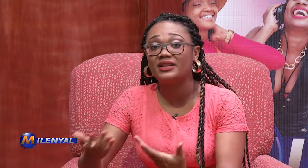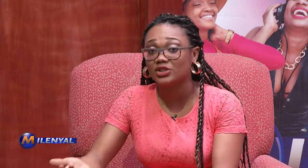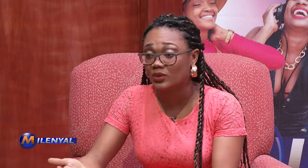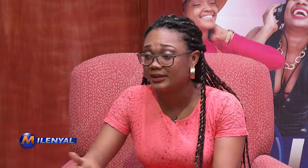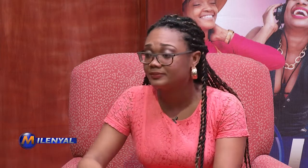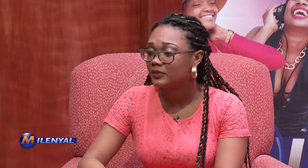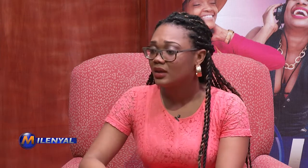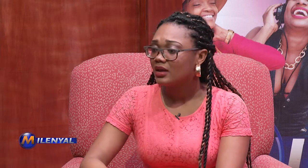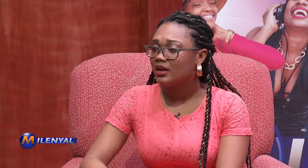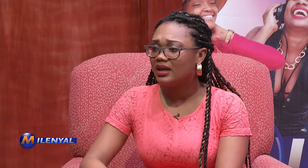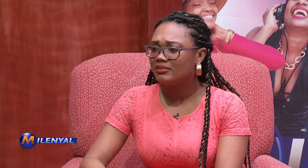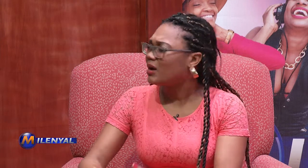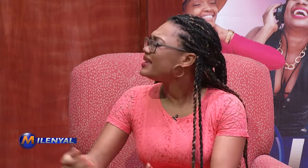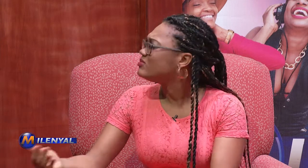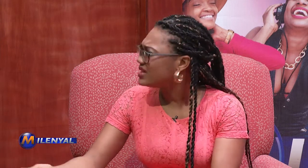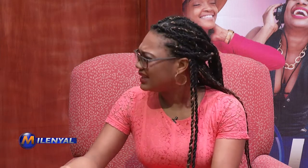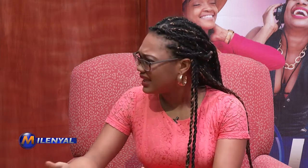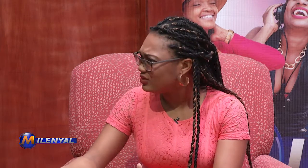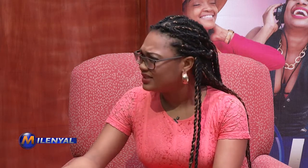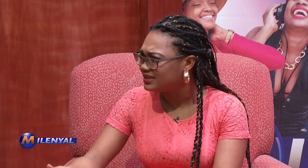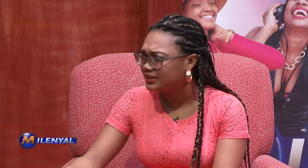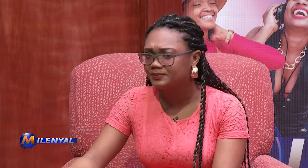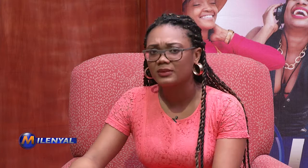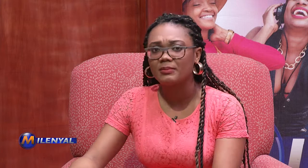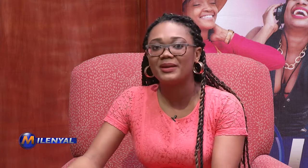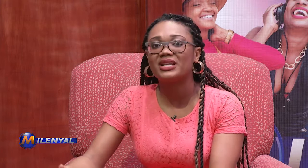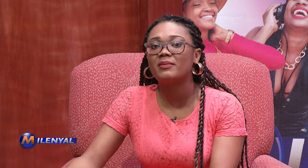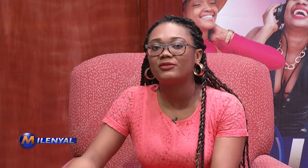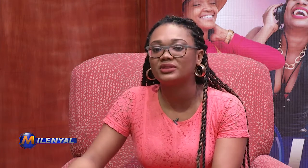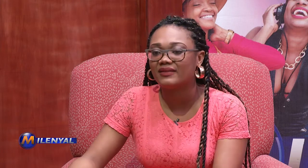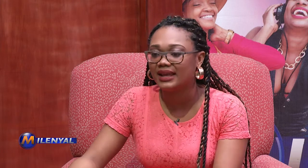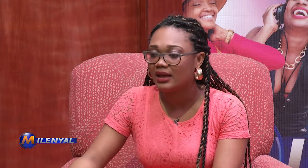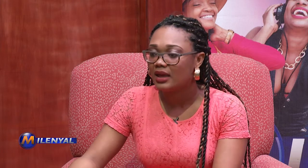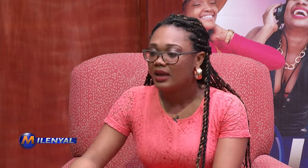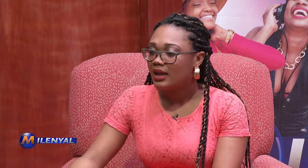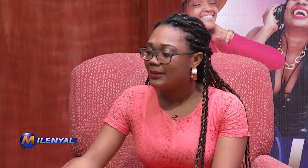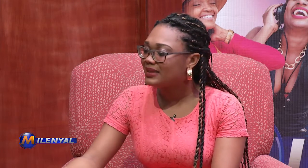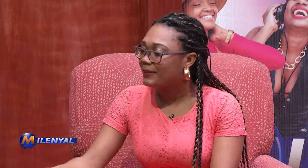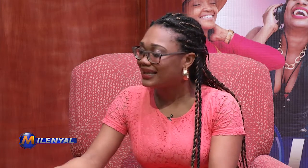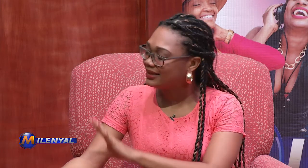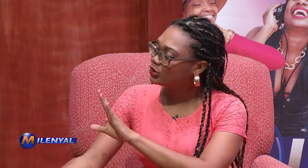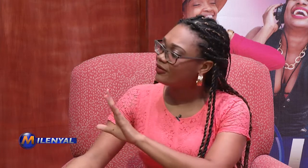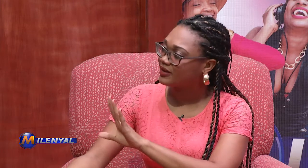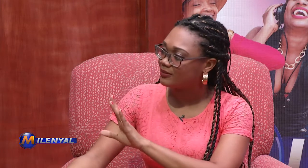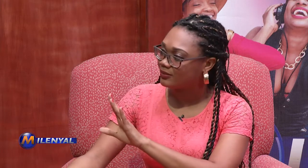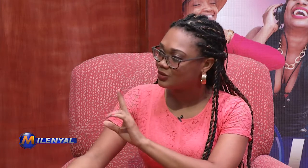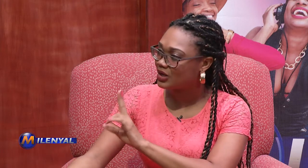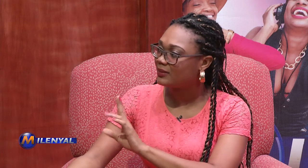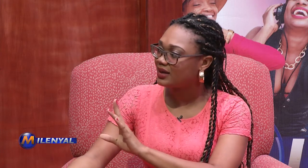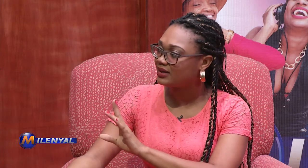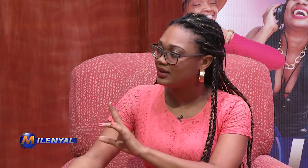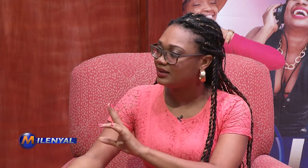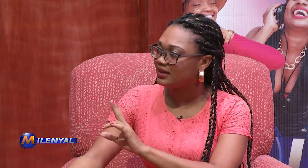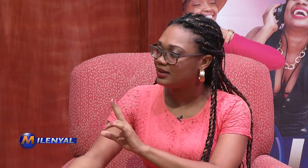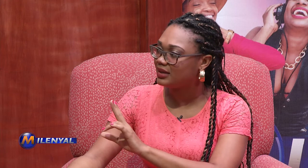j'allais dans Village Noy et en pile, on allait là, on visitait. Mais personnellement, j'ai fait un travail là et puis j'ai parlé. Il y a deux femmes